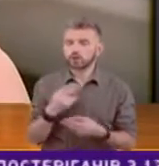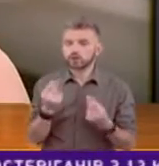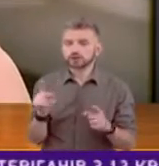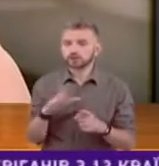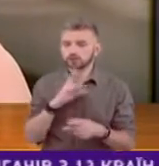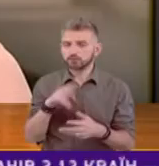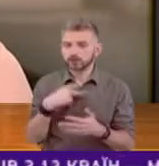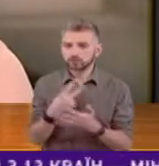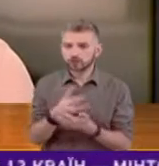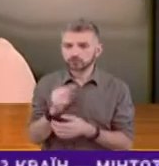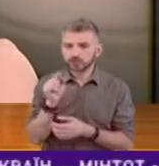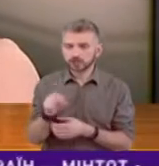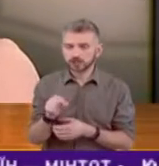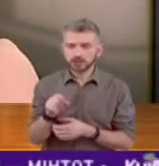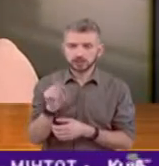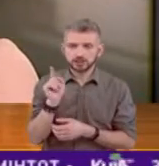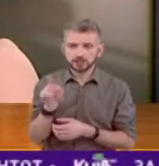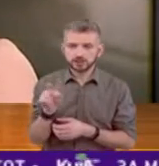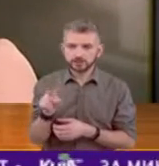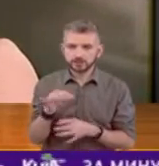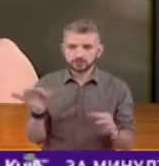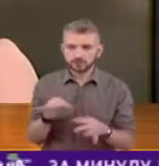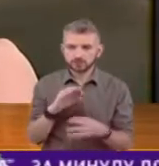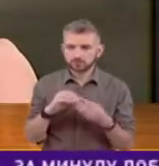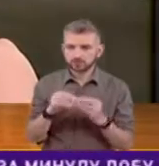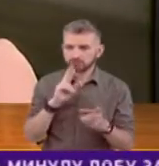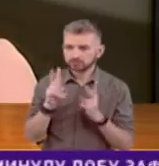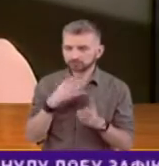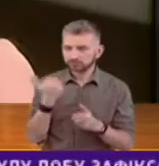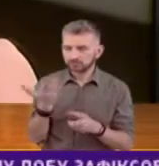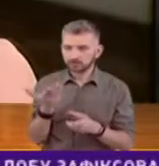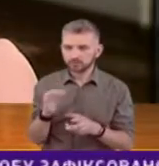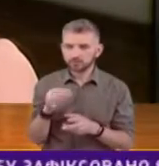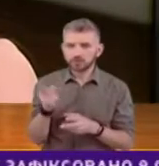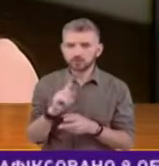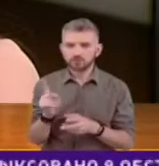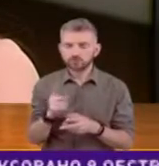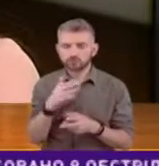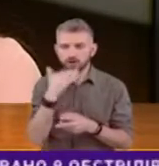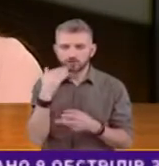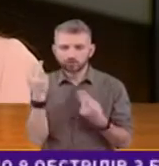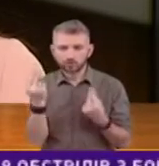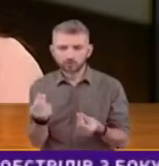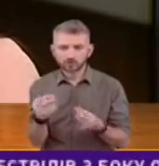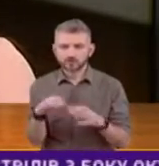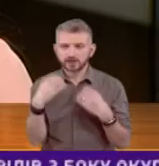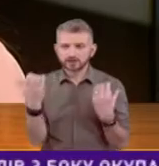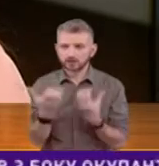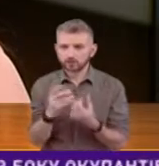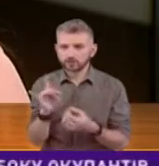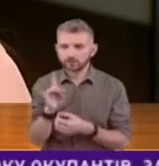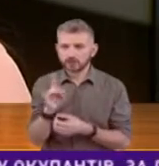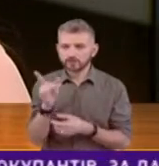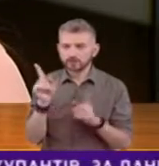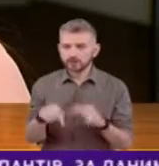були передбачені на це, ви ніяких нарікань не маєте? Ну, з приводу того, що велика кількість коштів і на стадіон, який на Росанівці так